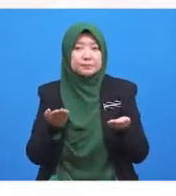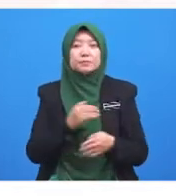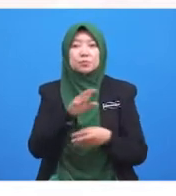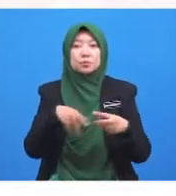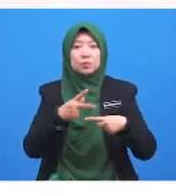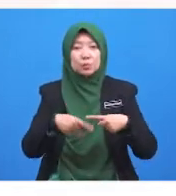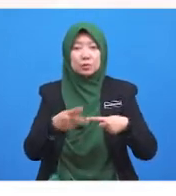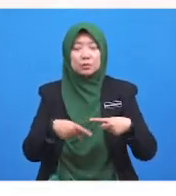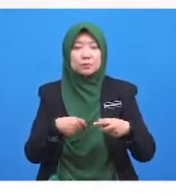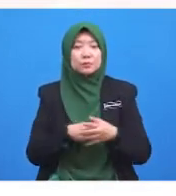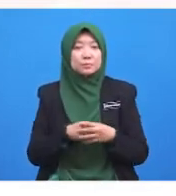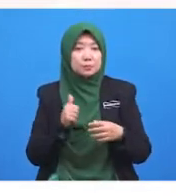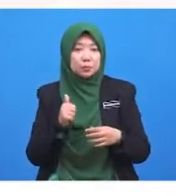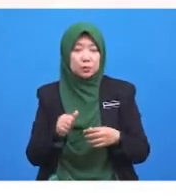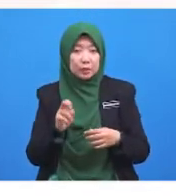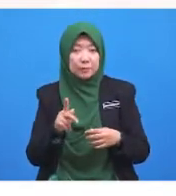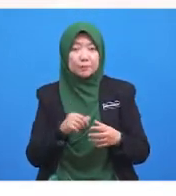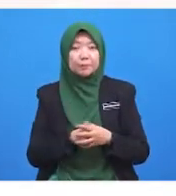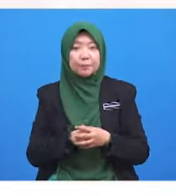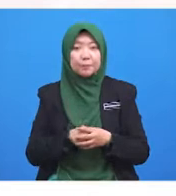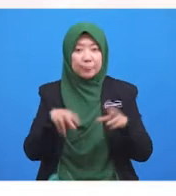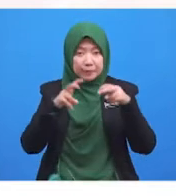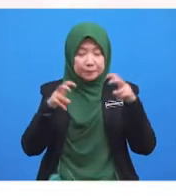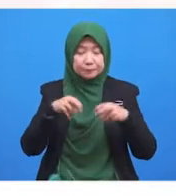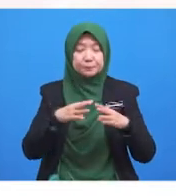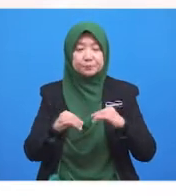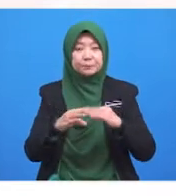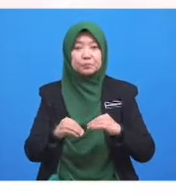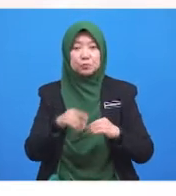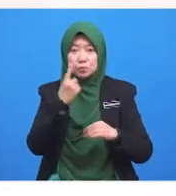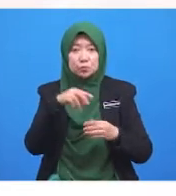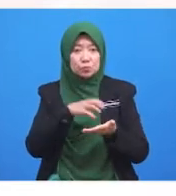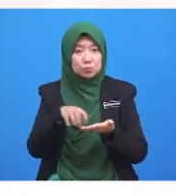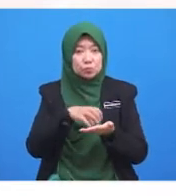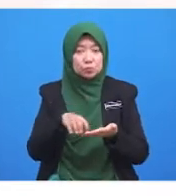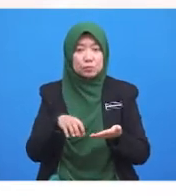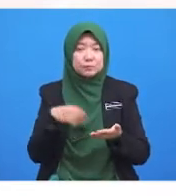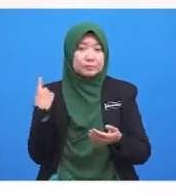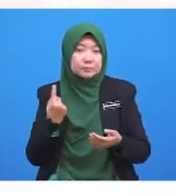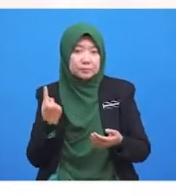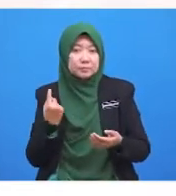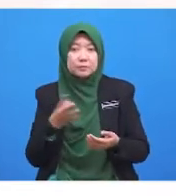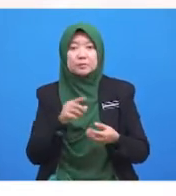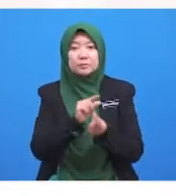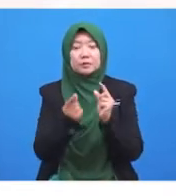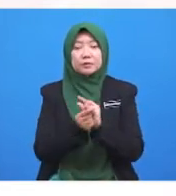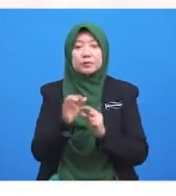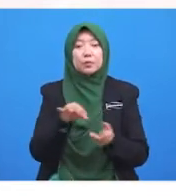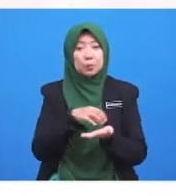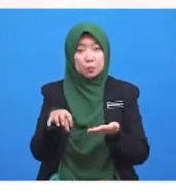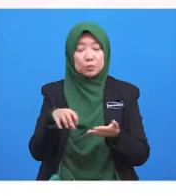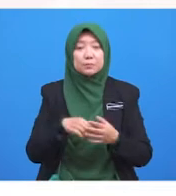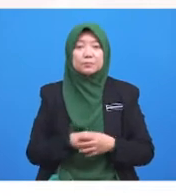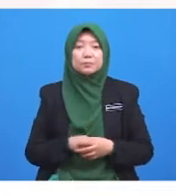soket tidak tersimpul. Periksa pad-pad untuk kerosakan dari masa ke semasa dan gantikan yang